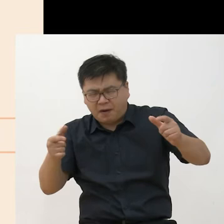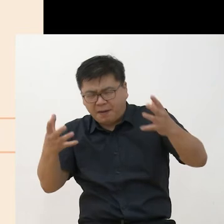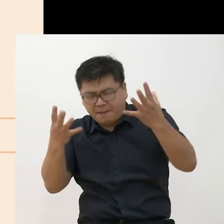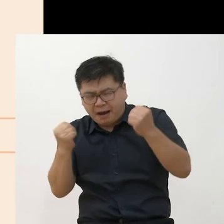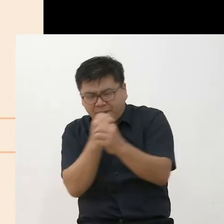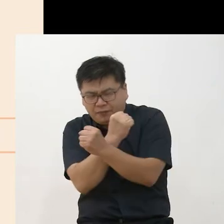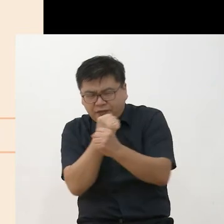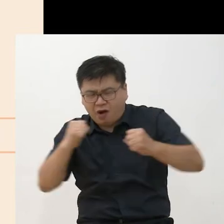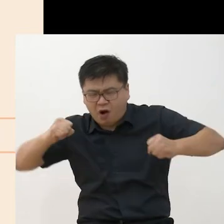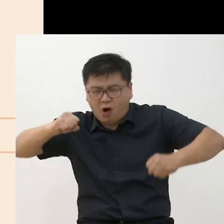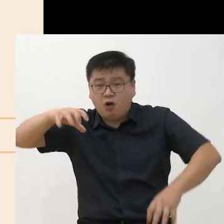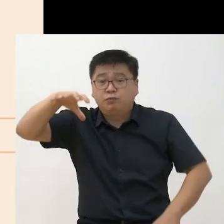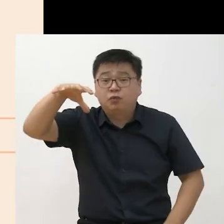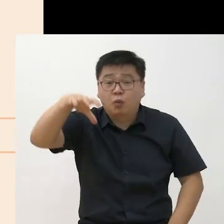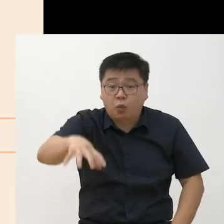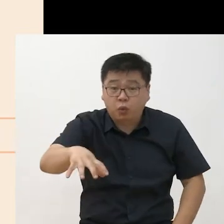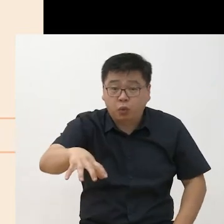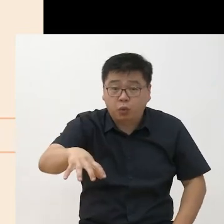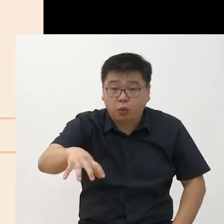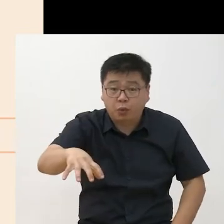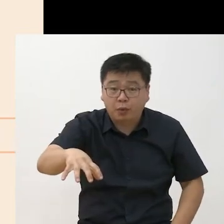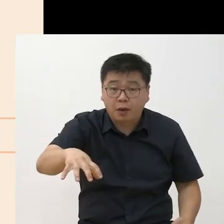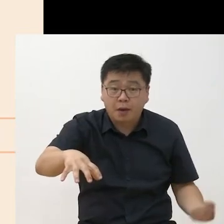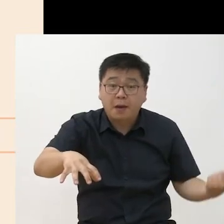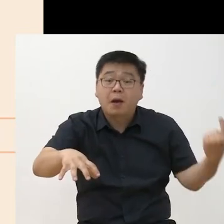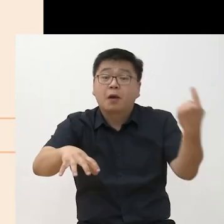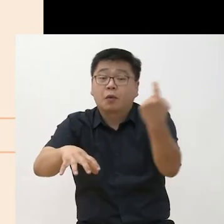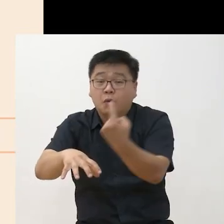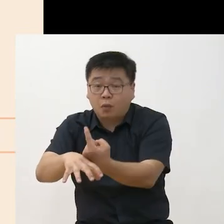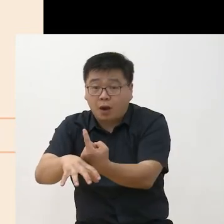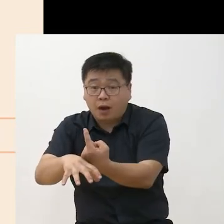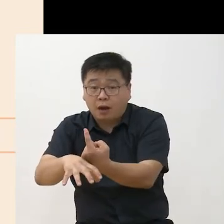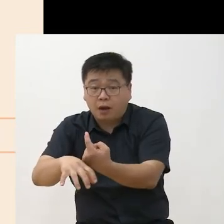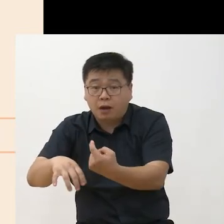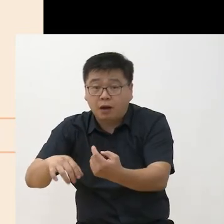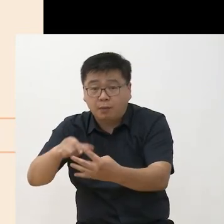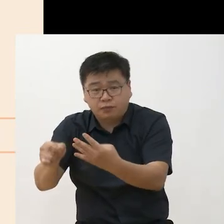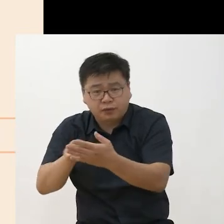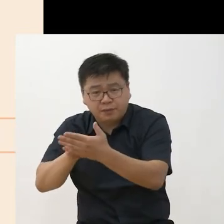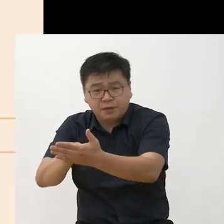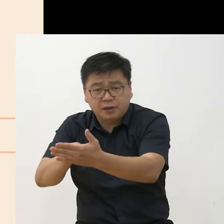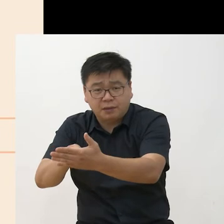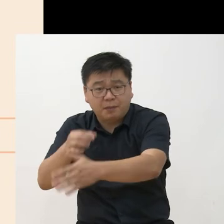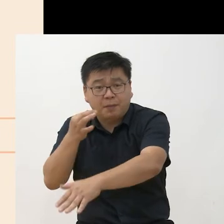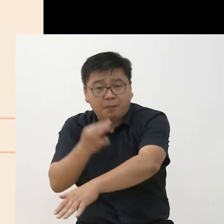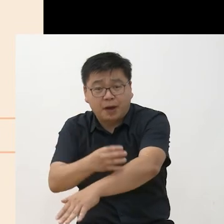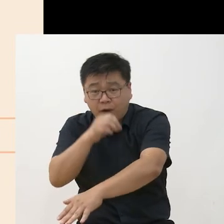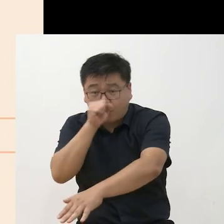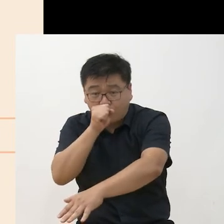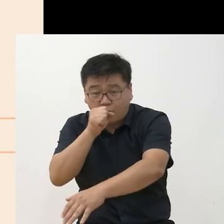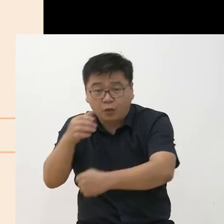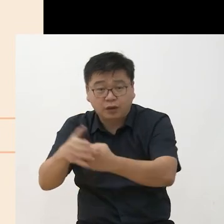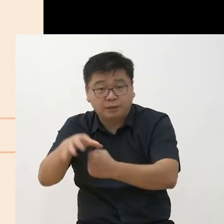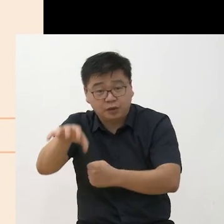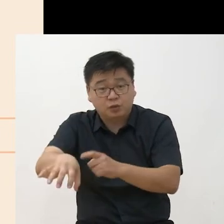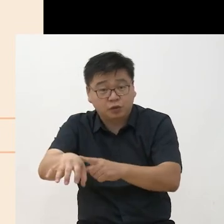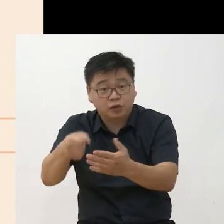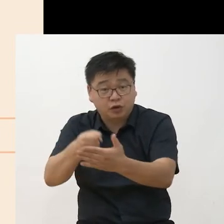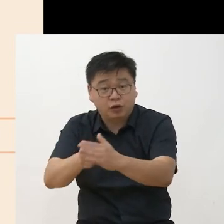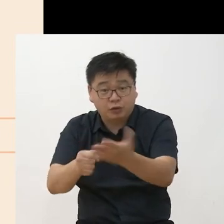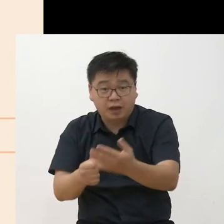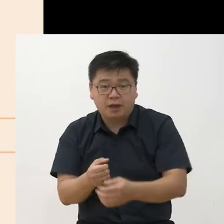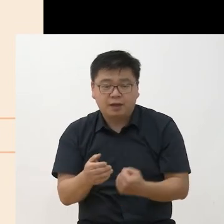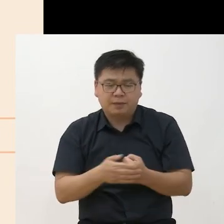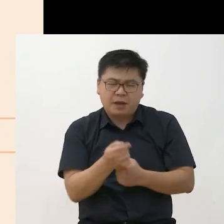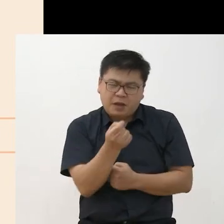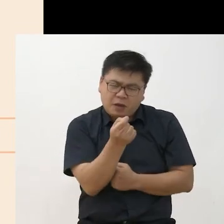지역이 프로그램을 진행하게 되는 대상 지역이 됩니다. 그렇기 때문에 작은